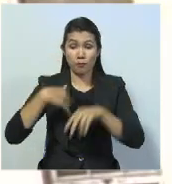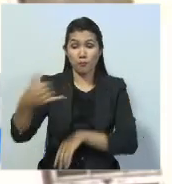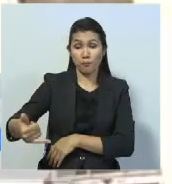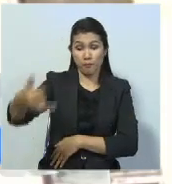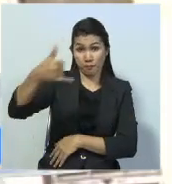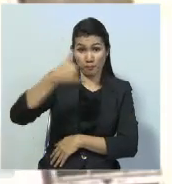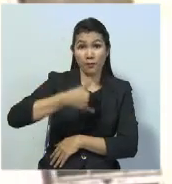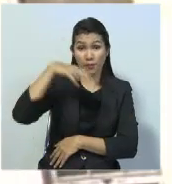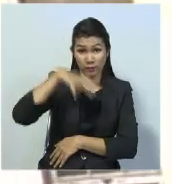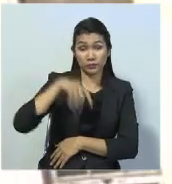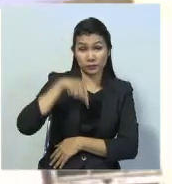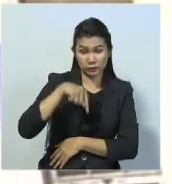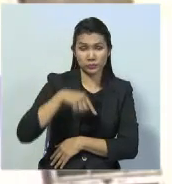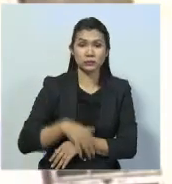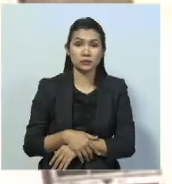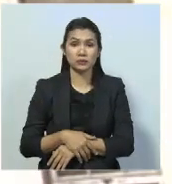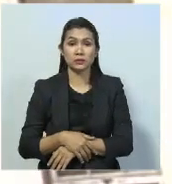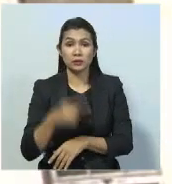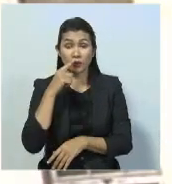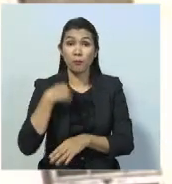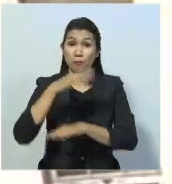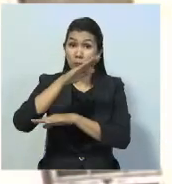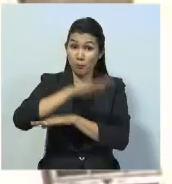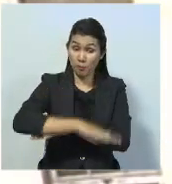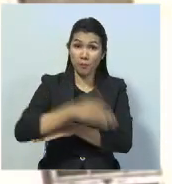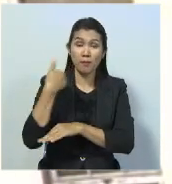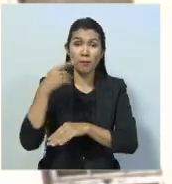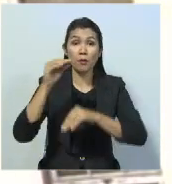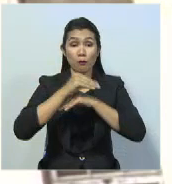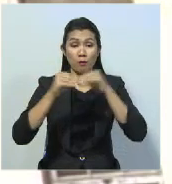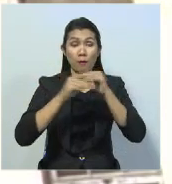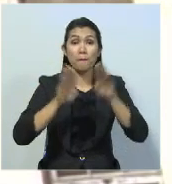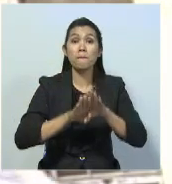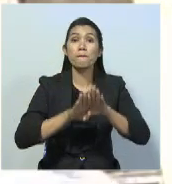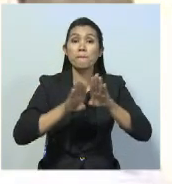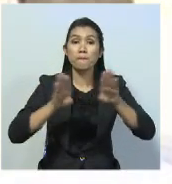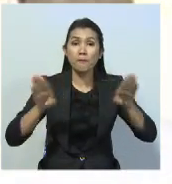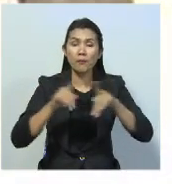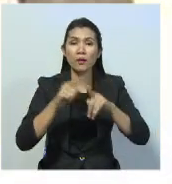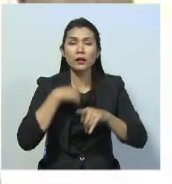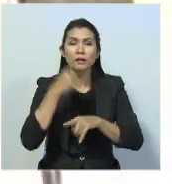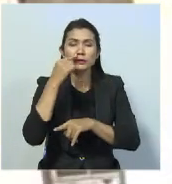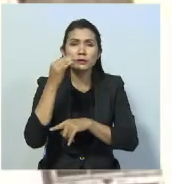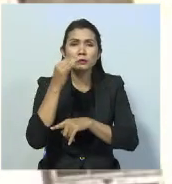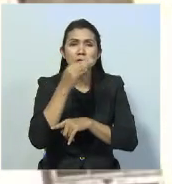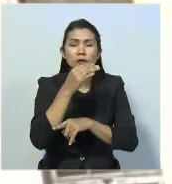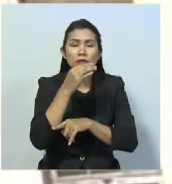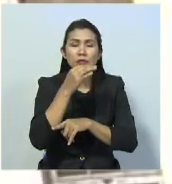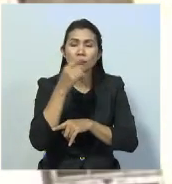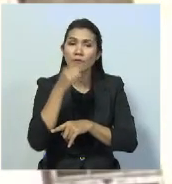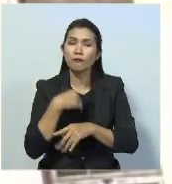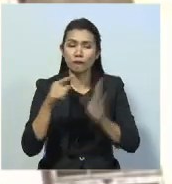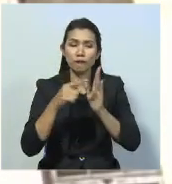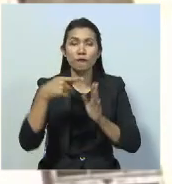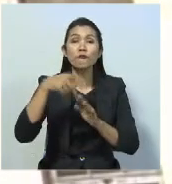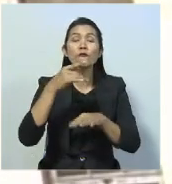ในวันนี้นะคะซึ่งในช่วงของบ่ายค่ะจะมีการเปิดโครงการนะคะกรีนอาร์มี่กรีนฟาร์เมอร์ที่มณฑลทหารบกที่